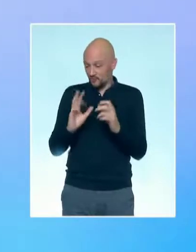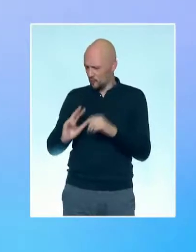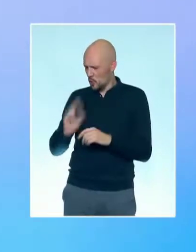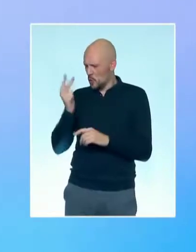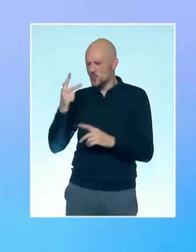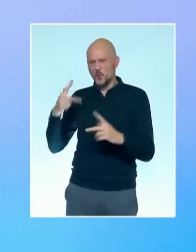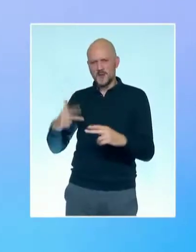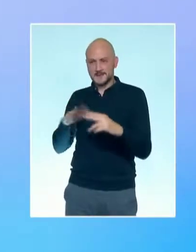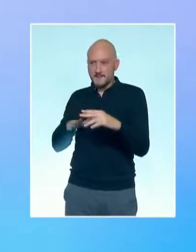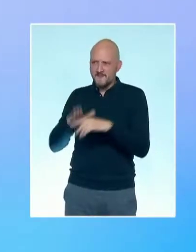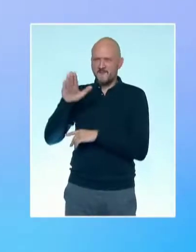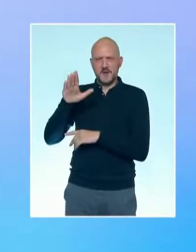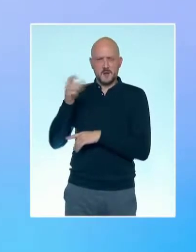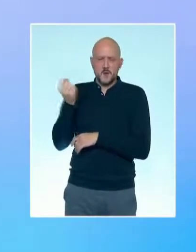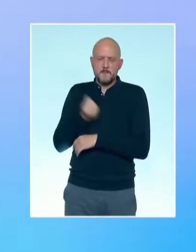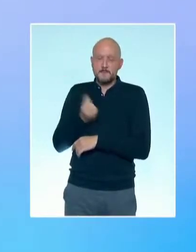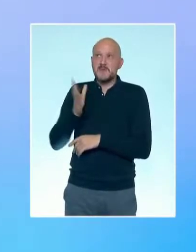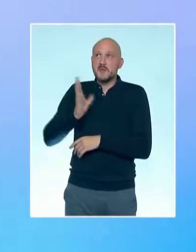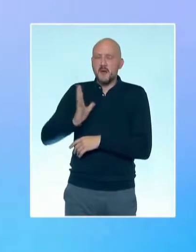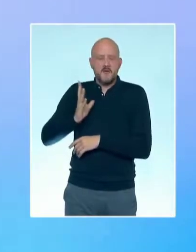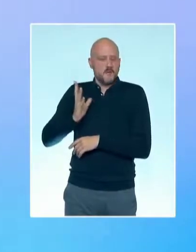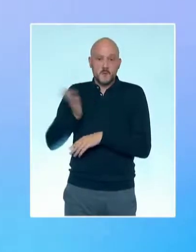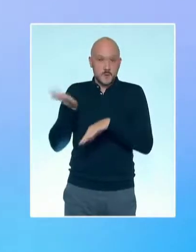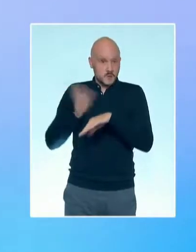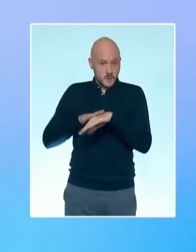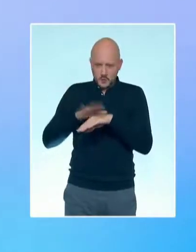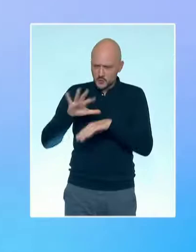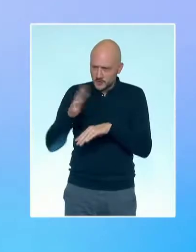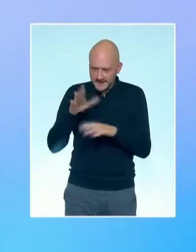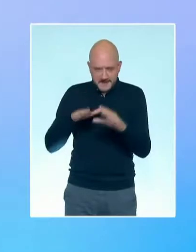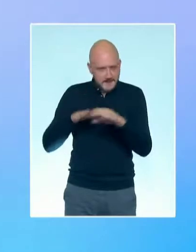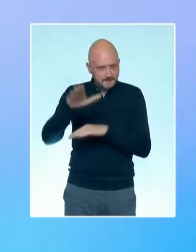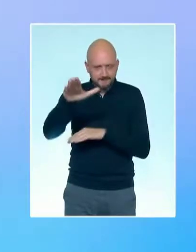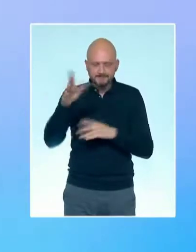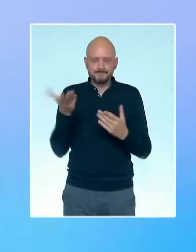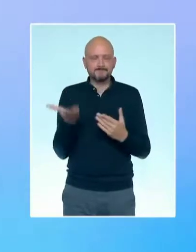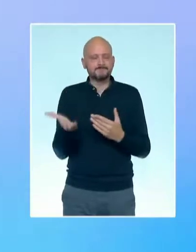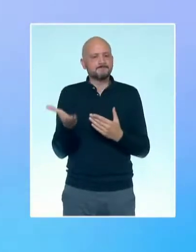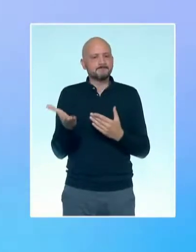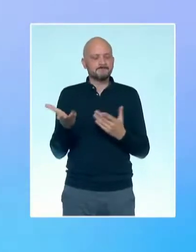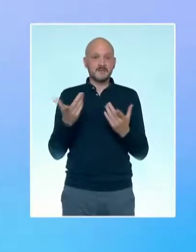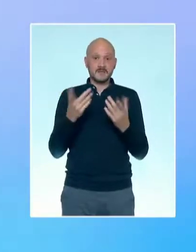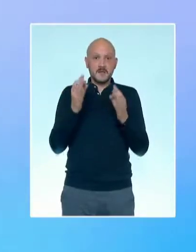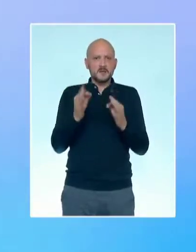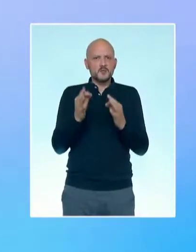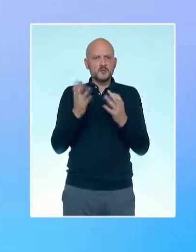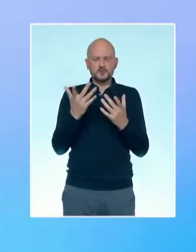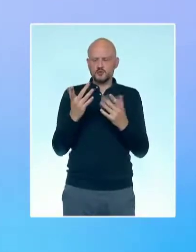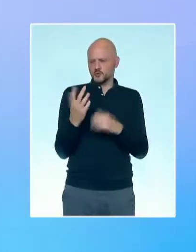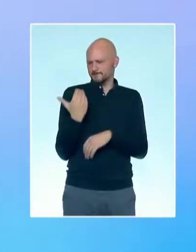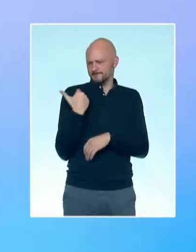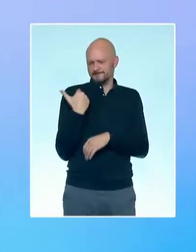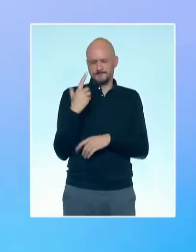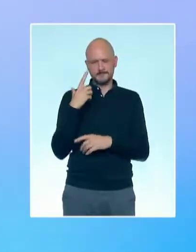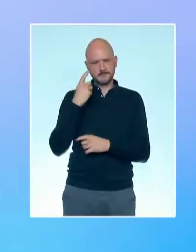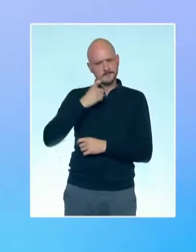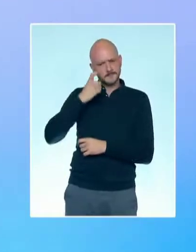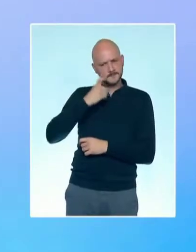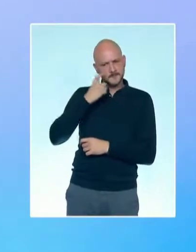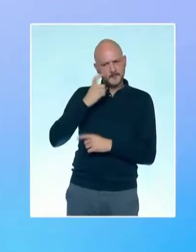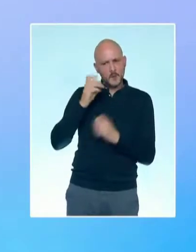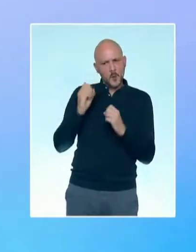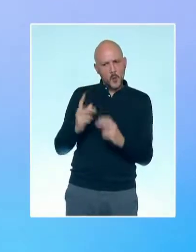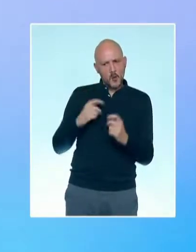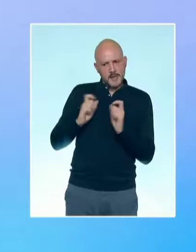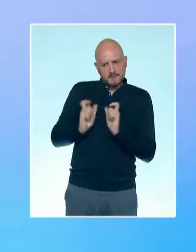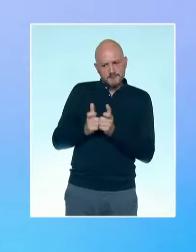élément que nous avons observé, c'est qu'il y a encore quelques jours, la augmentation de la circulation du virus faisait que le nombre de